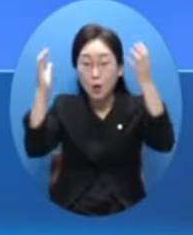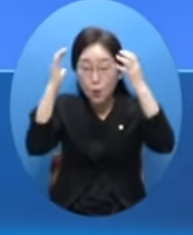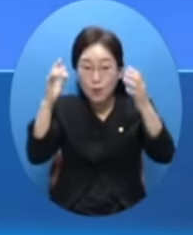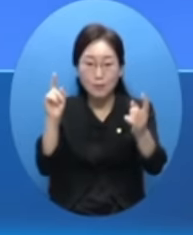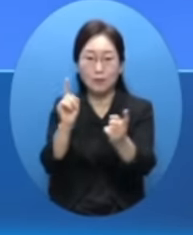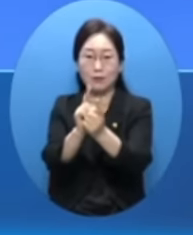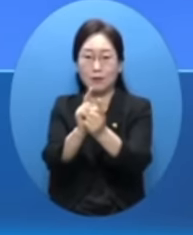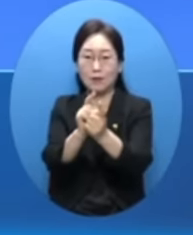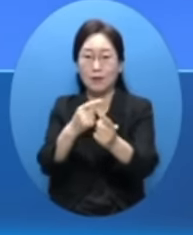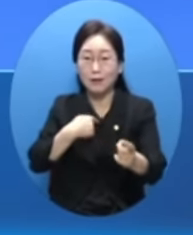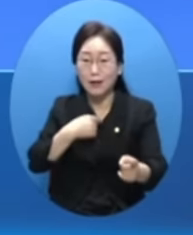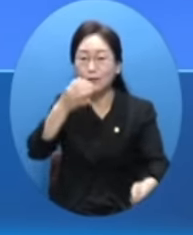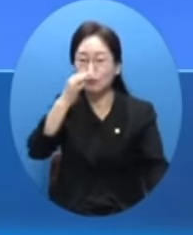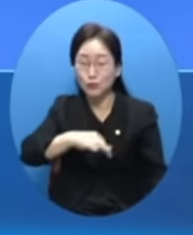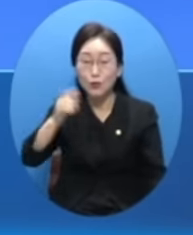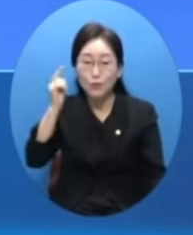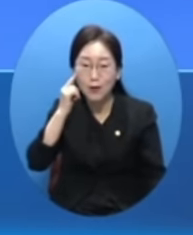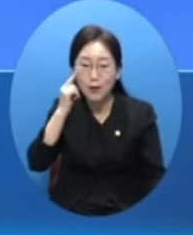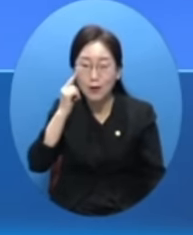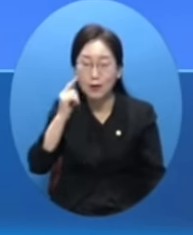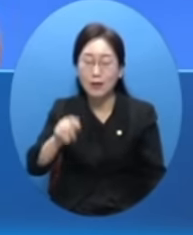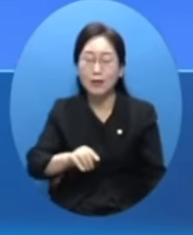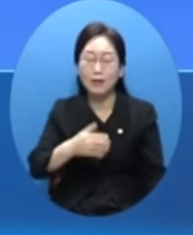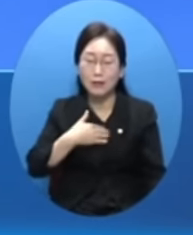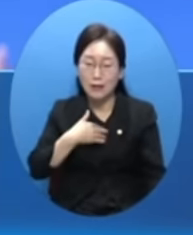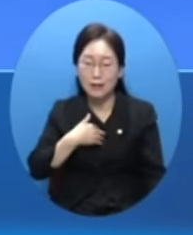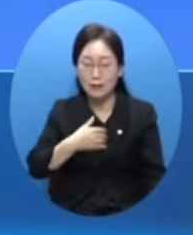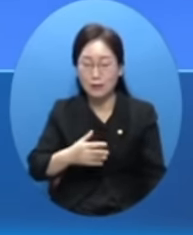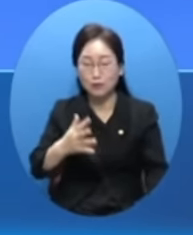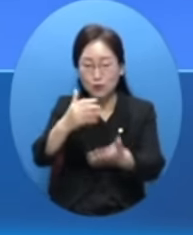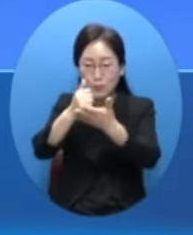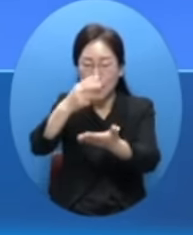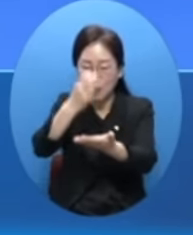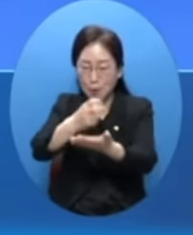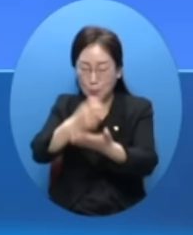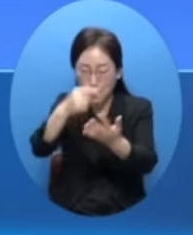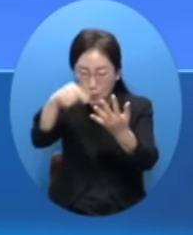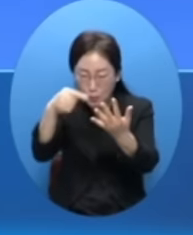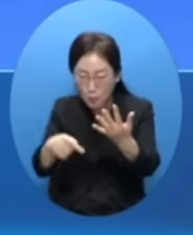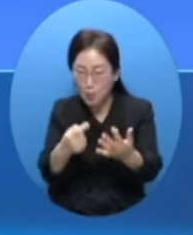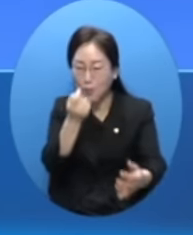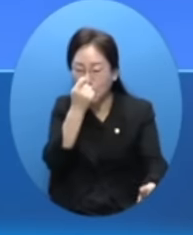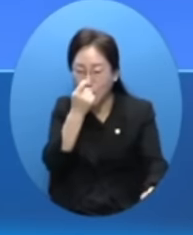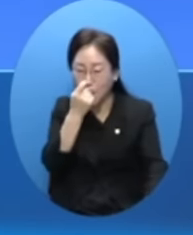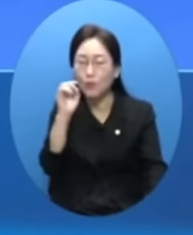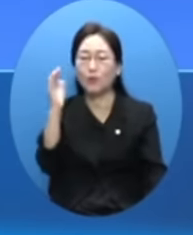것이 내게 유익이라, 이로 말미암아 내가 주의 율례들을 배우게 되었나이다.